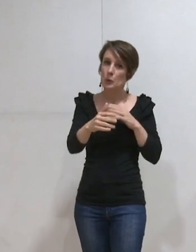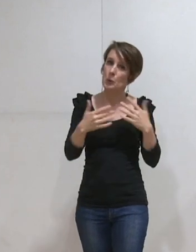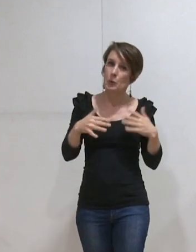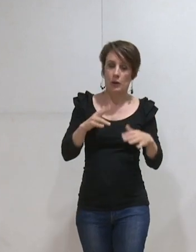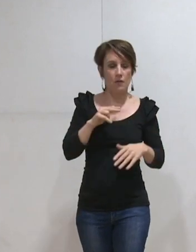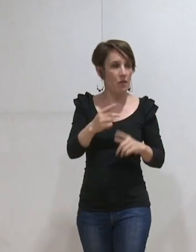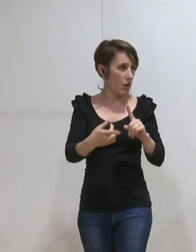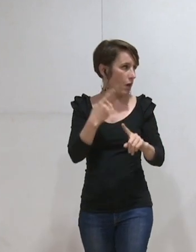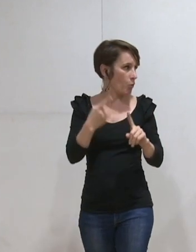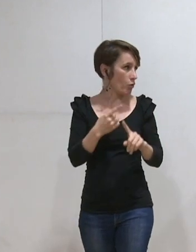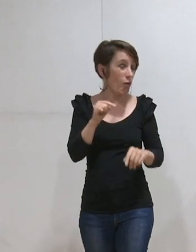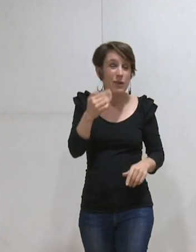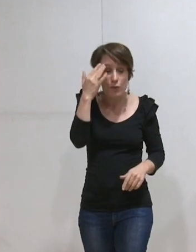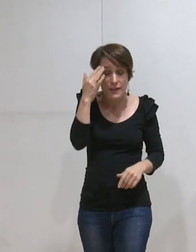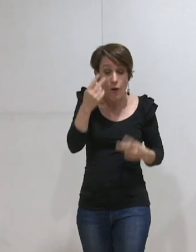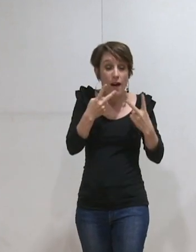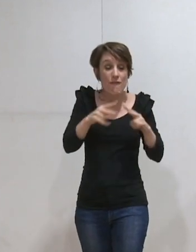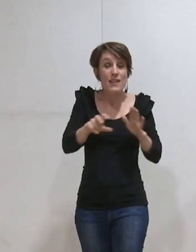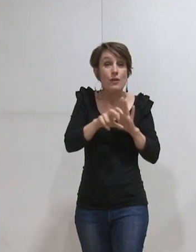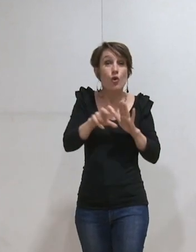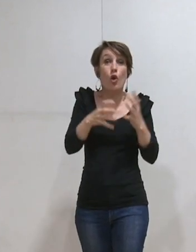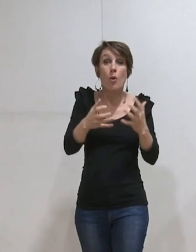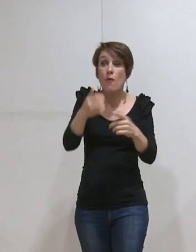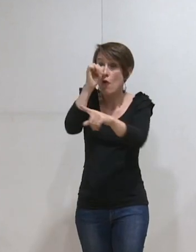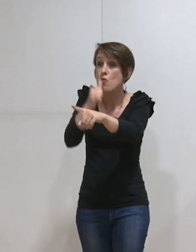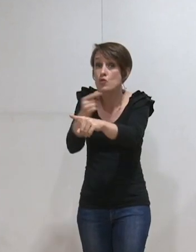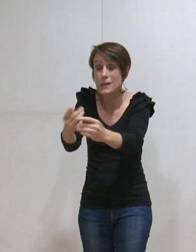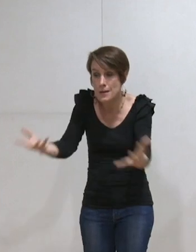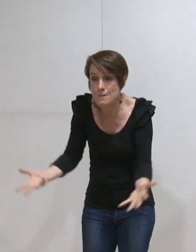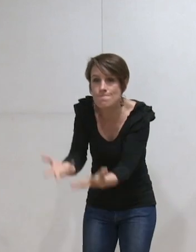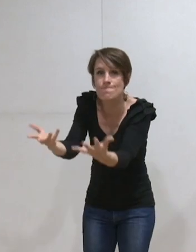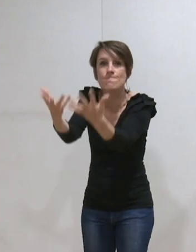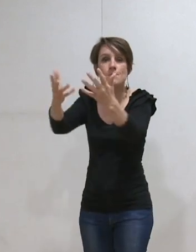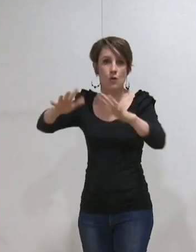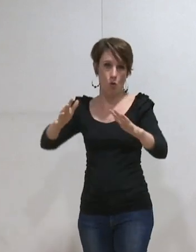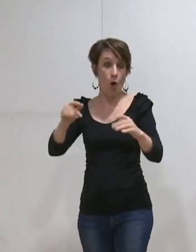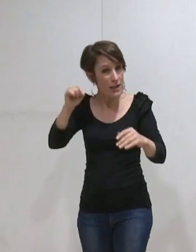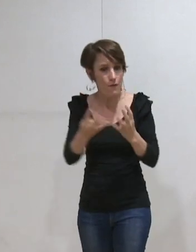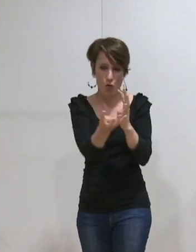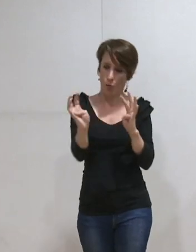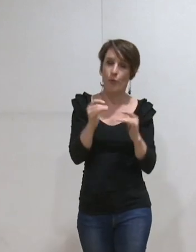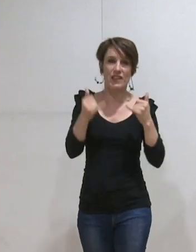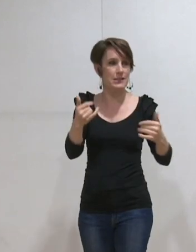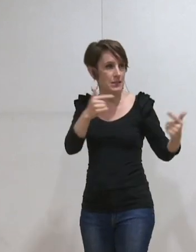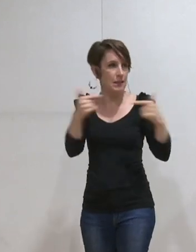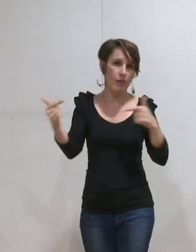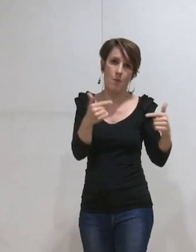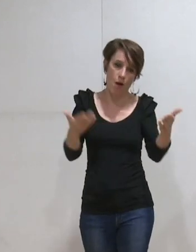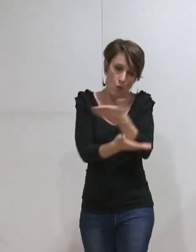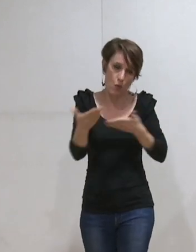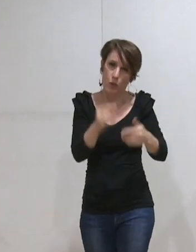veut cette ville pour son musée se débat là il nous faut l'avoir dans cette enceinte et le plutôt sera